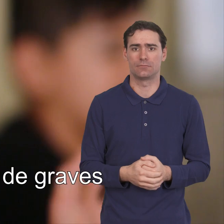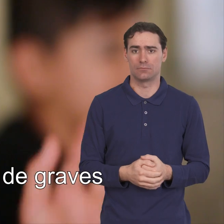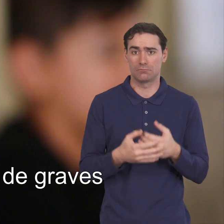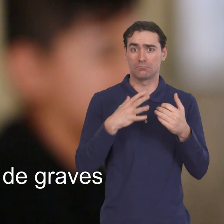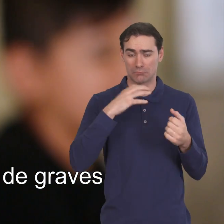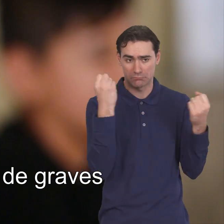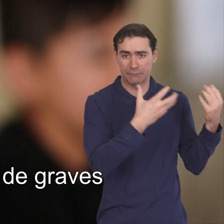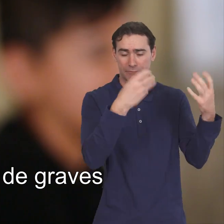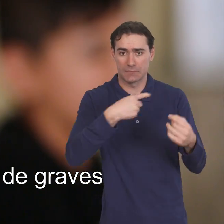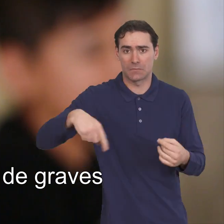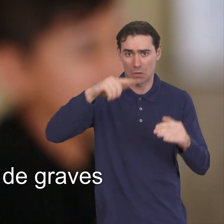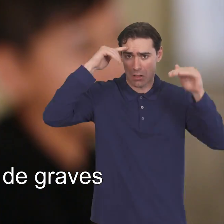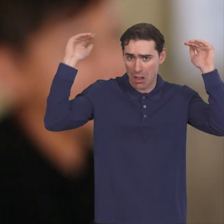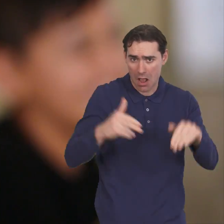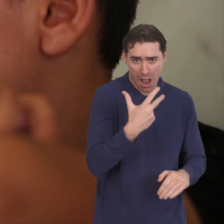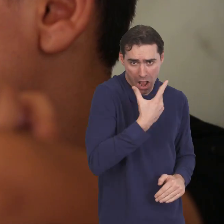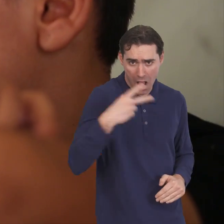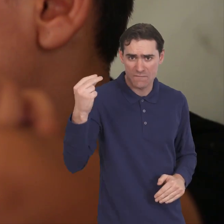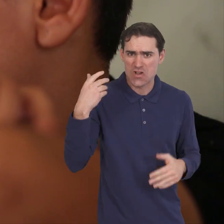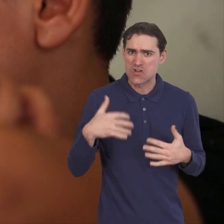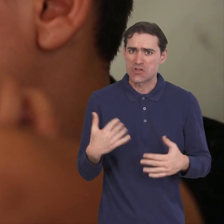Nous avons de nombreux cas de grave dépression.